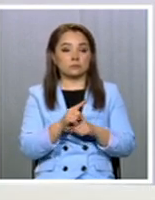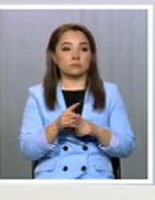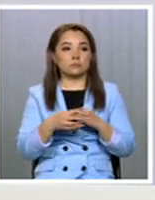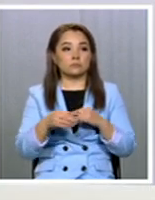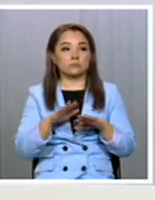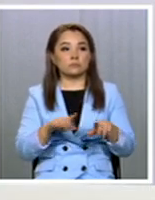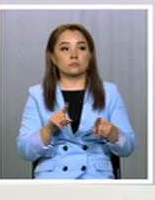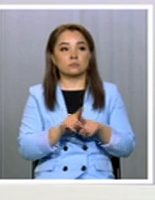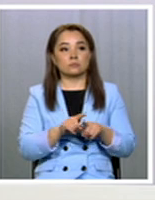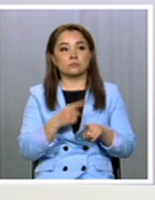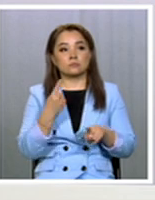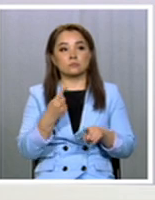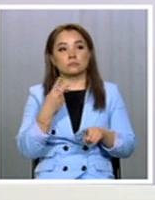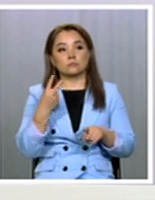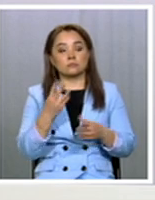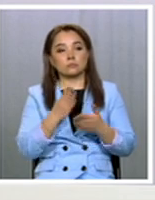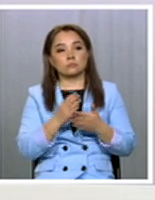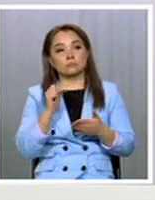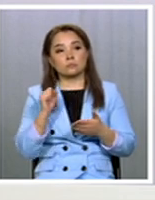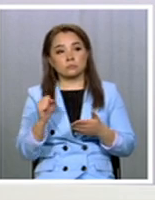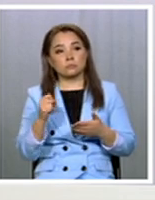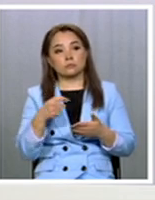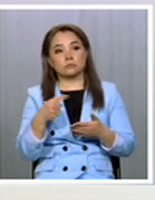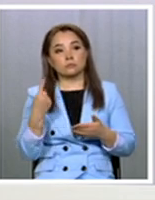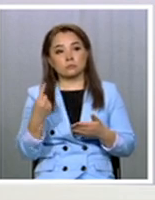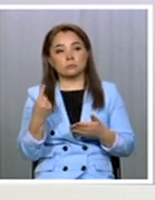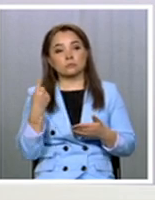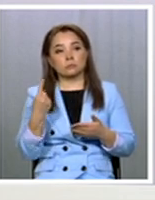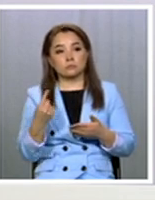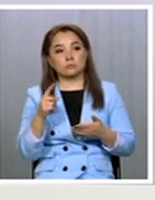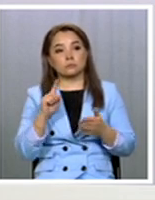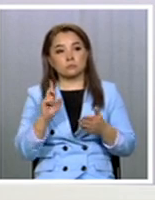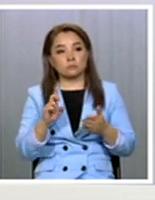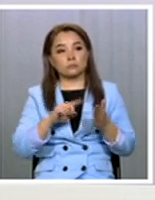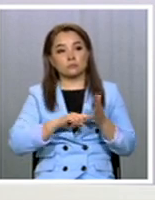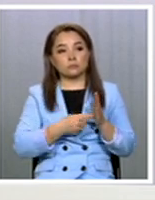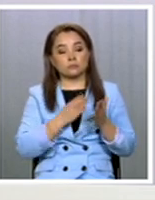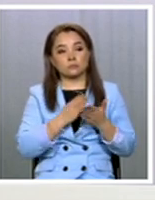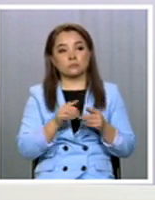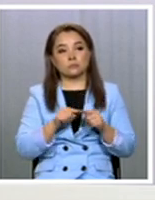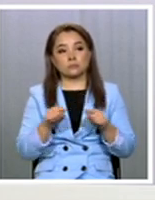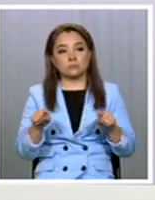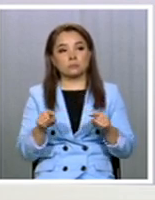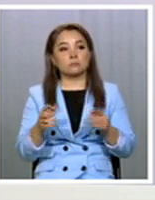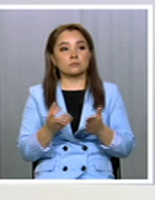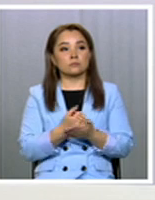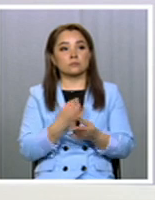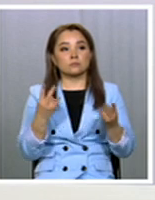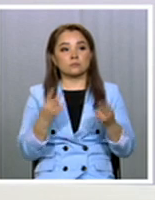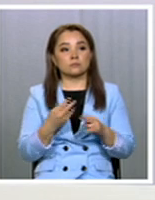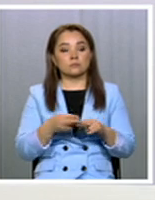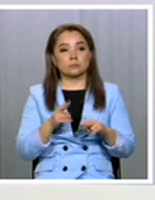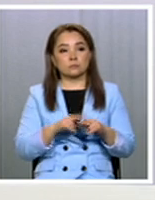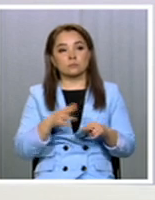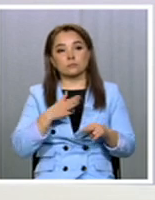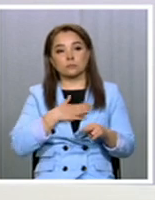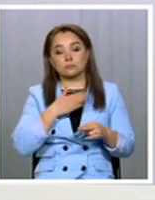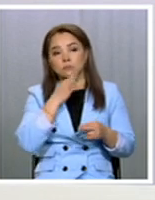1-де 2 болатын А және минус 1-де 1 болатын Б нүктелерінің арақашықтығын табыңыз. Біз жаңа